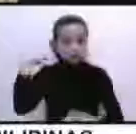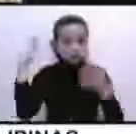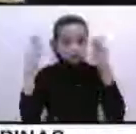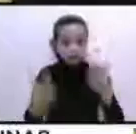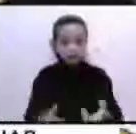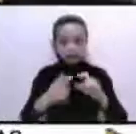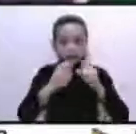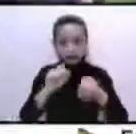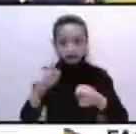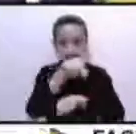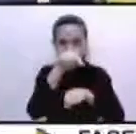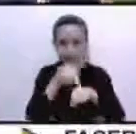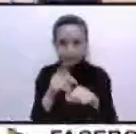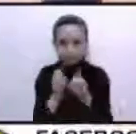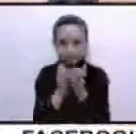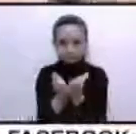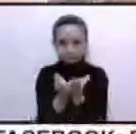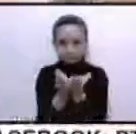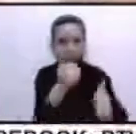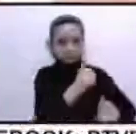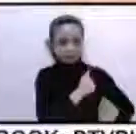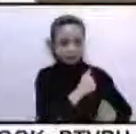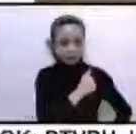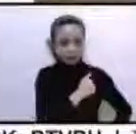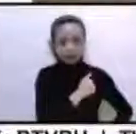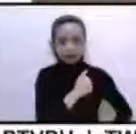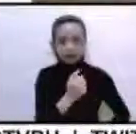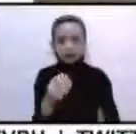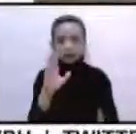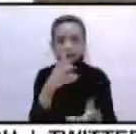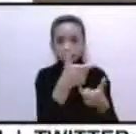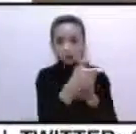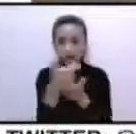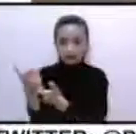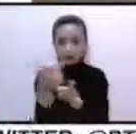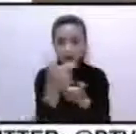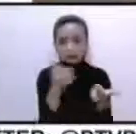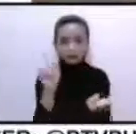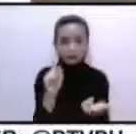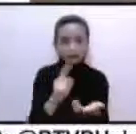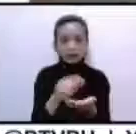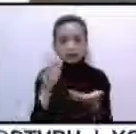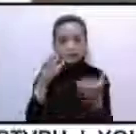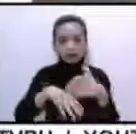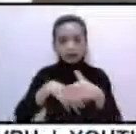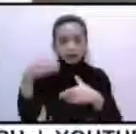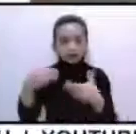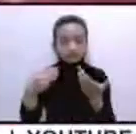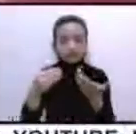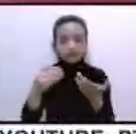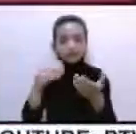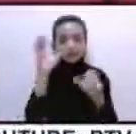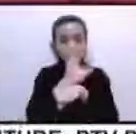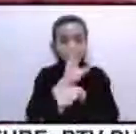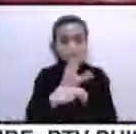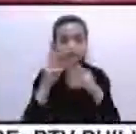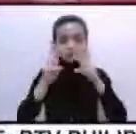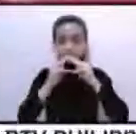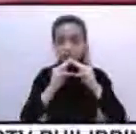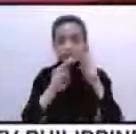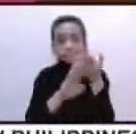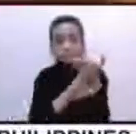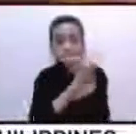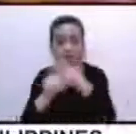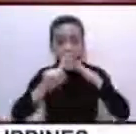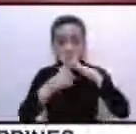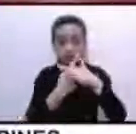PNP ang labas ng Golden Mosque sa Quiapo, Maynila, ilang araw bago ang pagsisimula ng pag-obserba sa Ramadan. Hindi